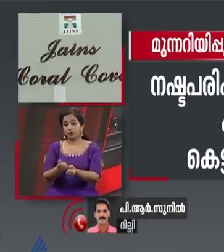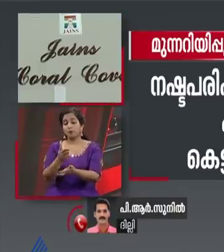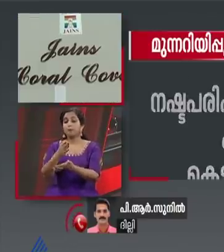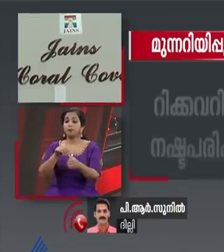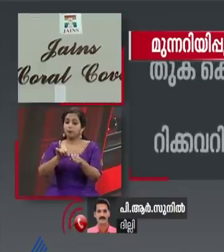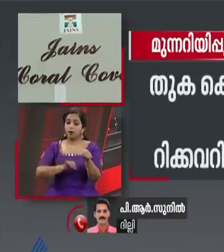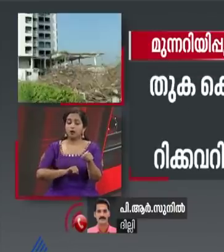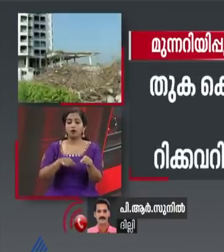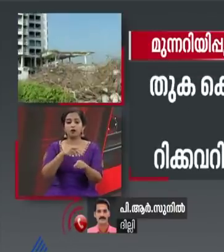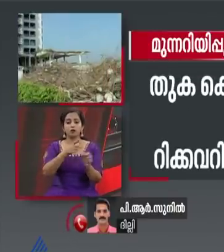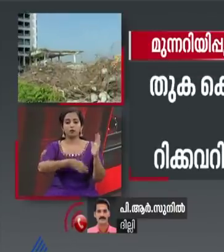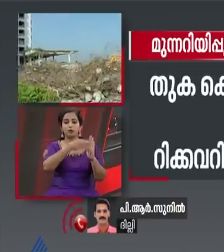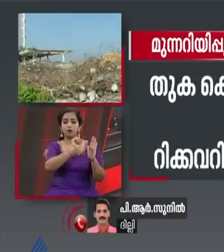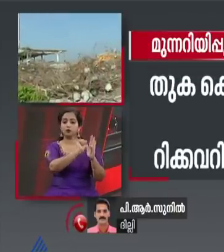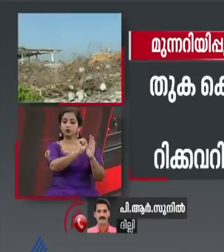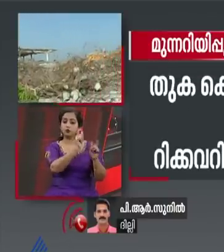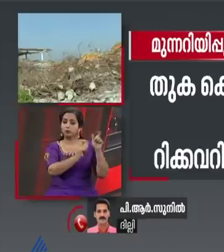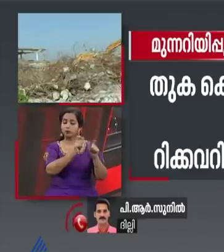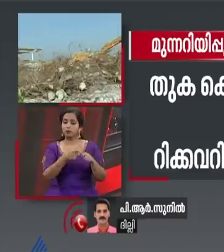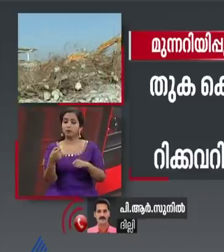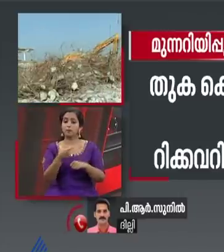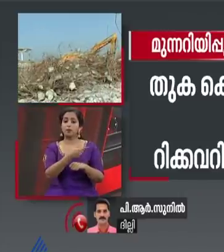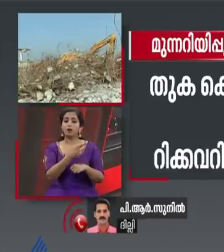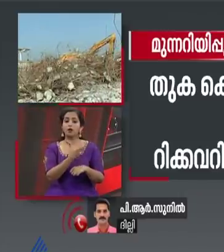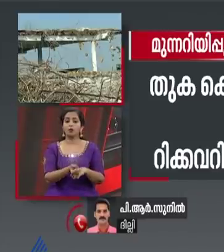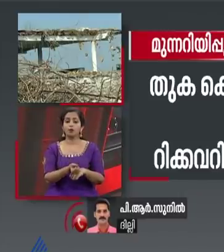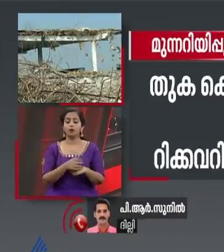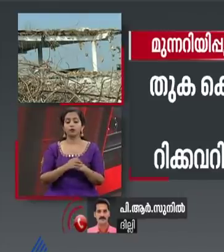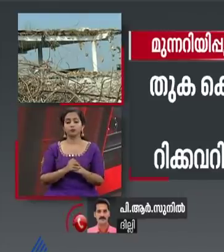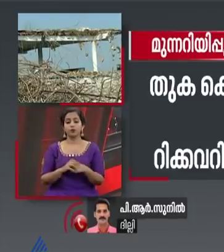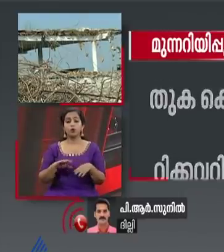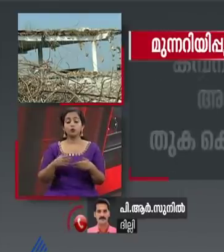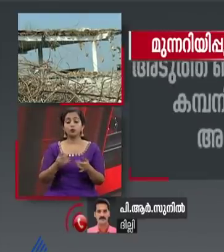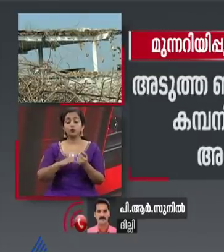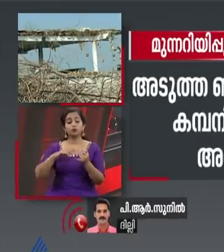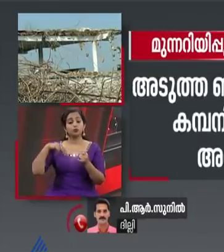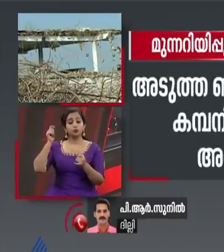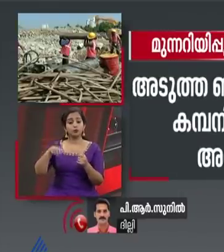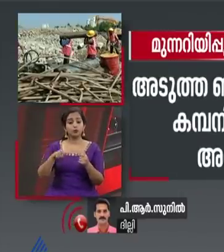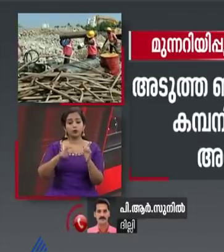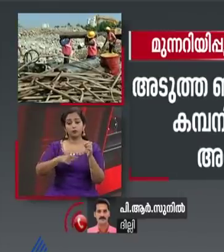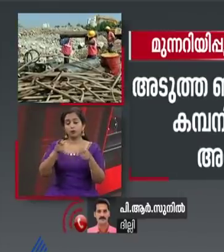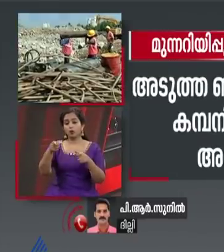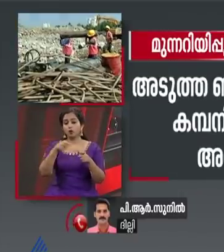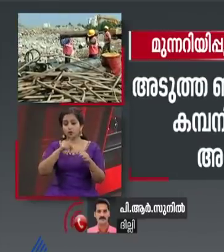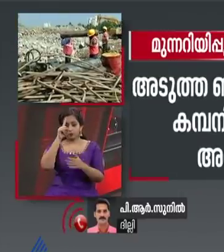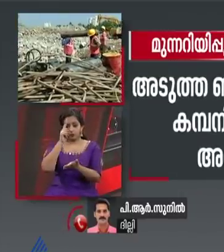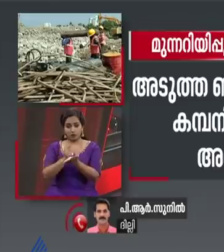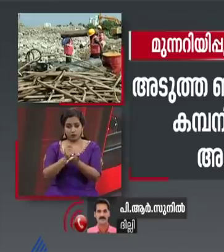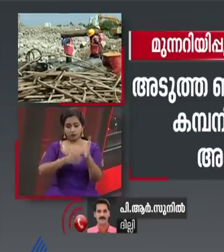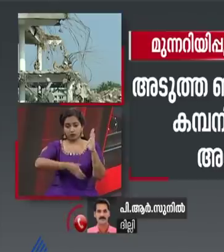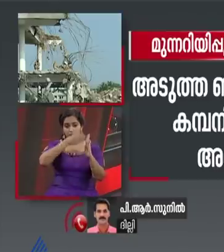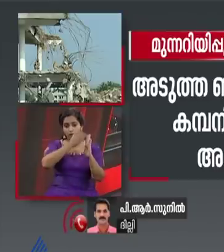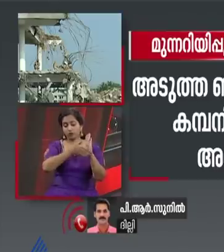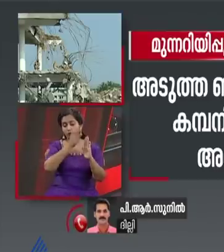അതുകൊണ്ട് സുപ്രീംകോടതിയുടെ അടിയന്തര ഇടപെടൽ ആവശ്യപ്പെട്ടുള്ള സംസ്ഥാന സർക്കാരിന്റെ ആവശ്യത്തിൽ ഇന്ന് സുപ്രീംകോടതി ഫ്ളാറ്റ് നിർമ്മാതാക്കൾക്ക് ശക്തമായ താക്കീത്